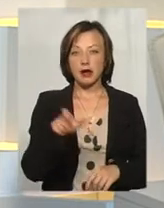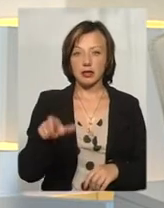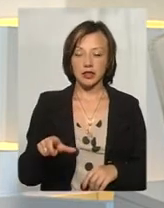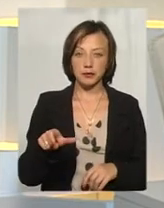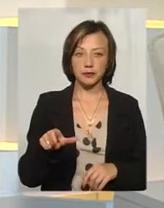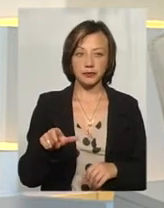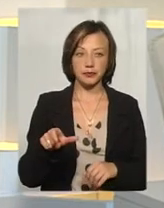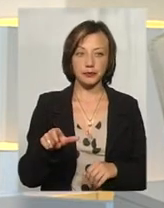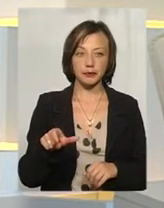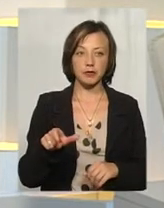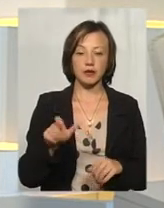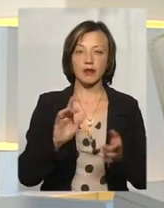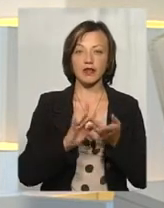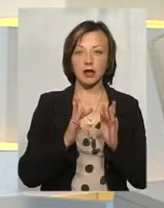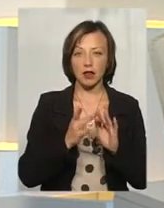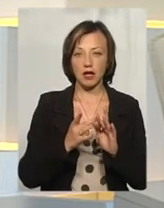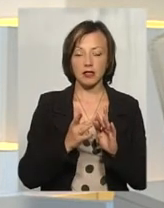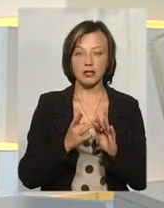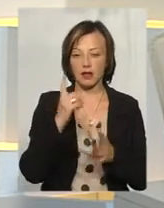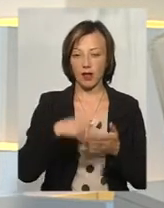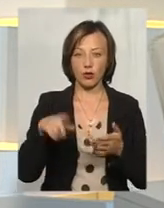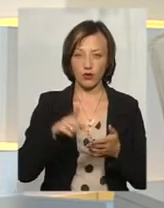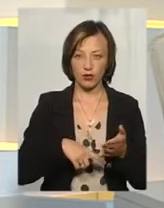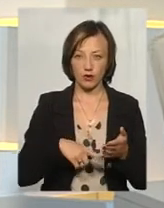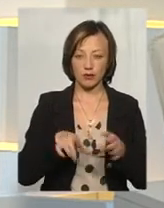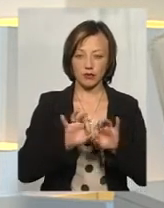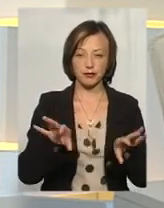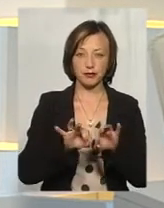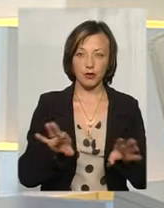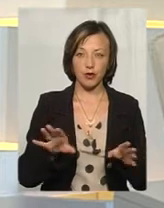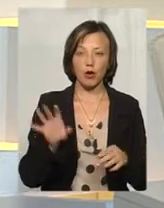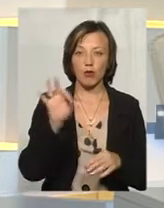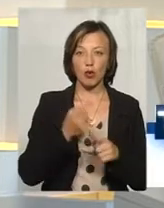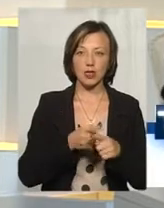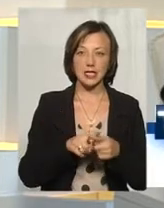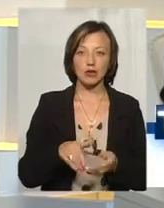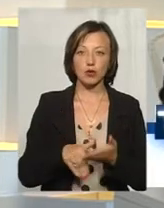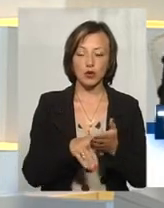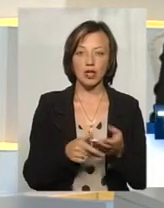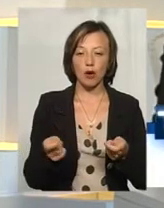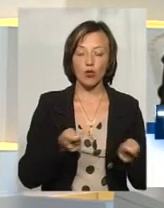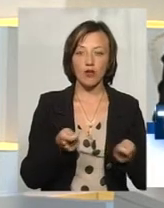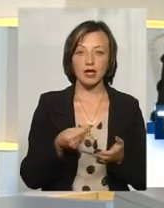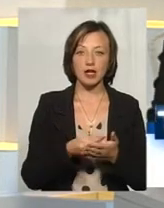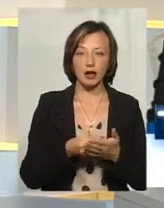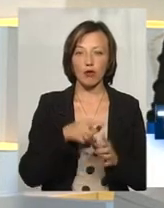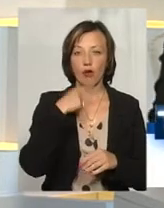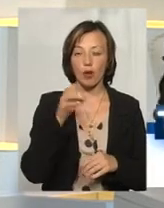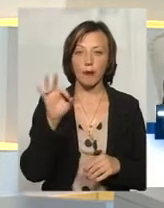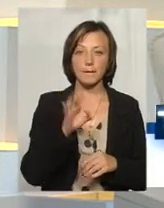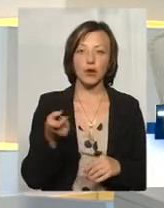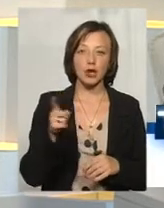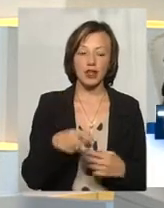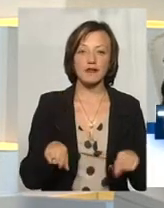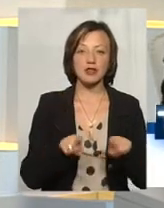мережі голосно, скептично ставляться, в принципі, до стимулюючого регулювання тарифів і говорять про те, що